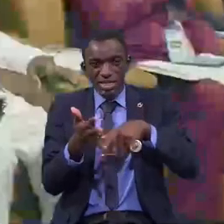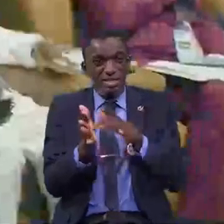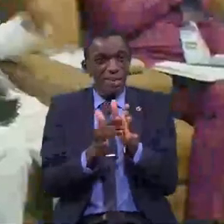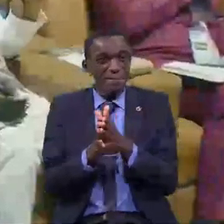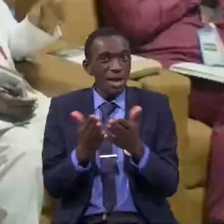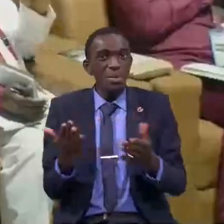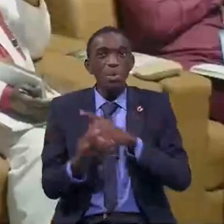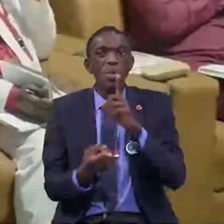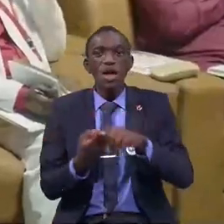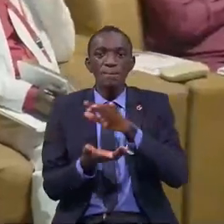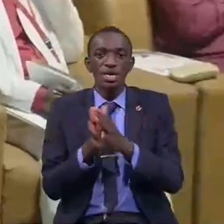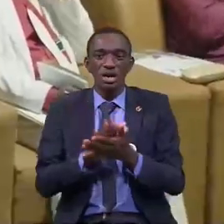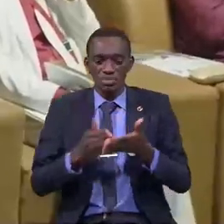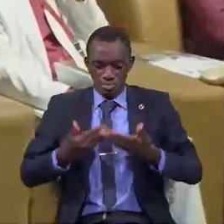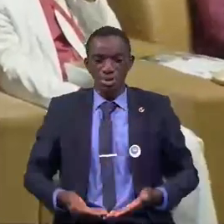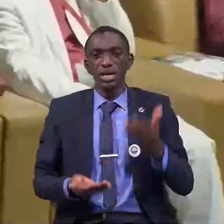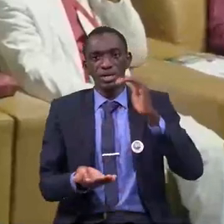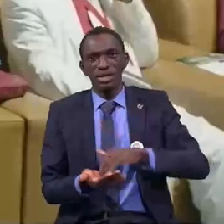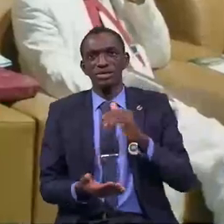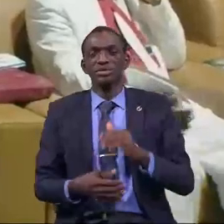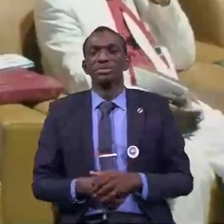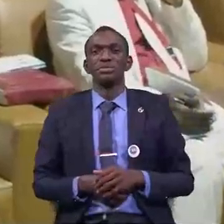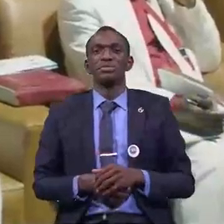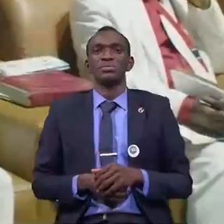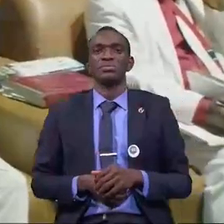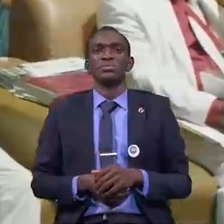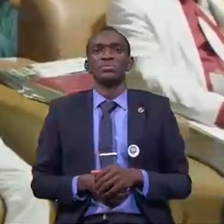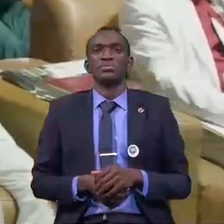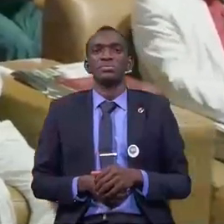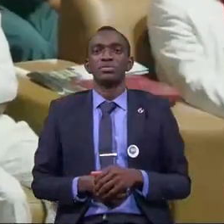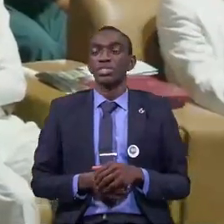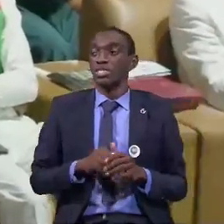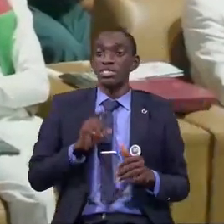C'est moi-même qui ai commencé à lire la Bible quand je suis né de nouveau.